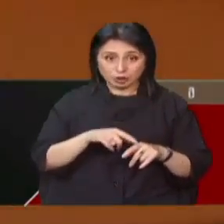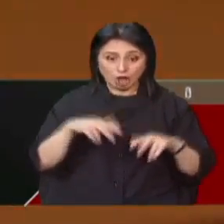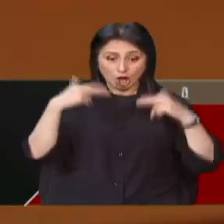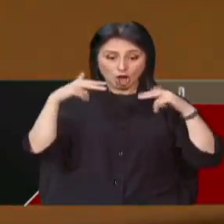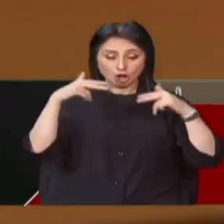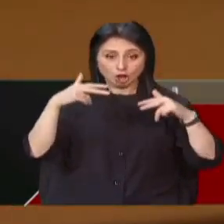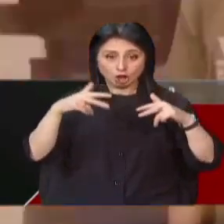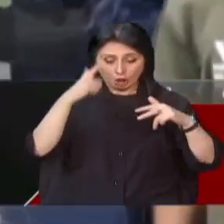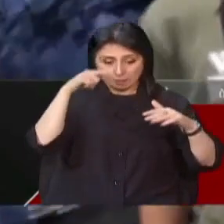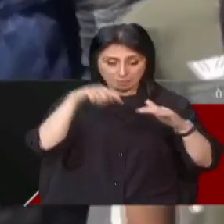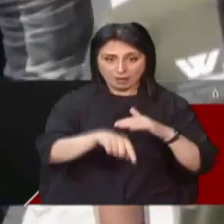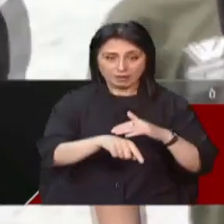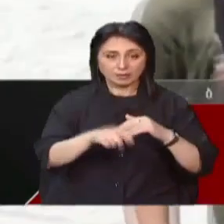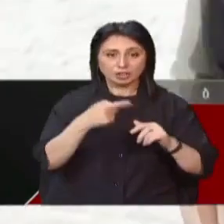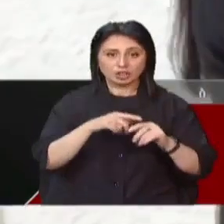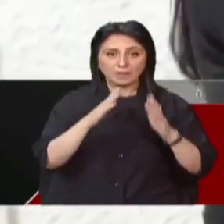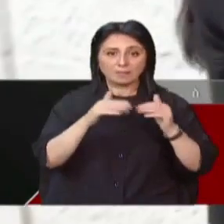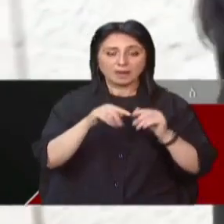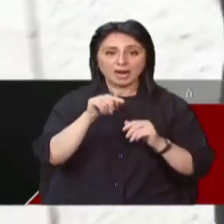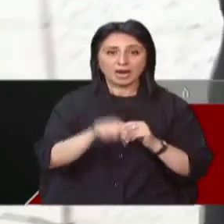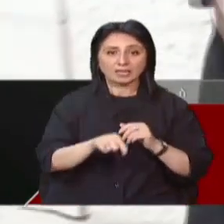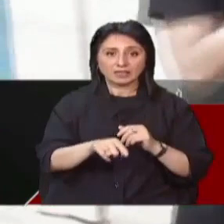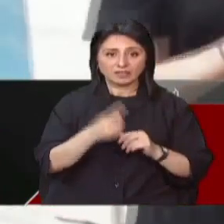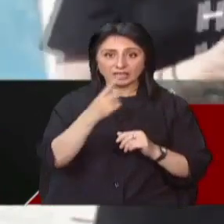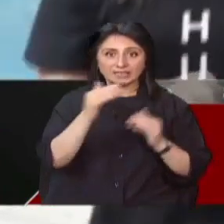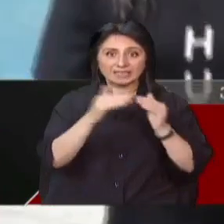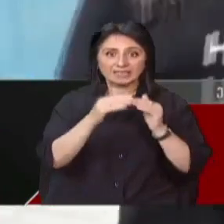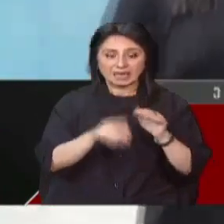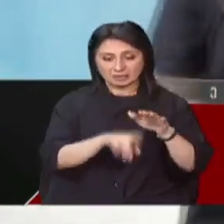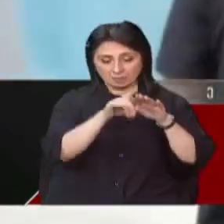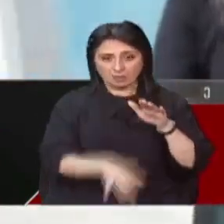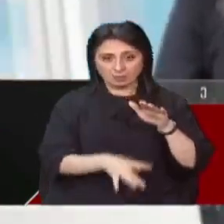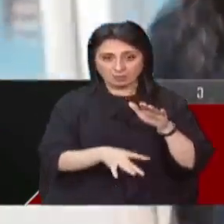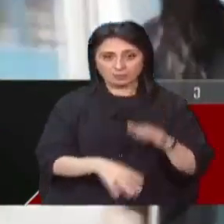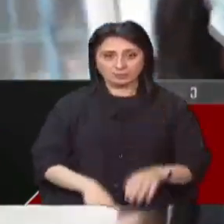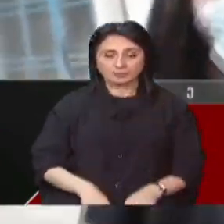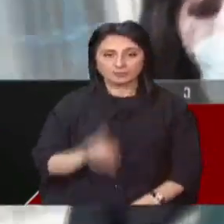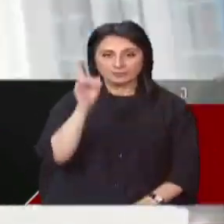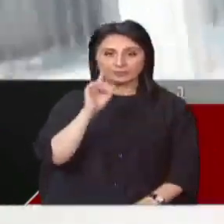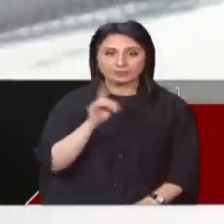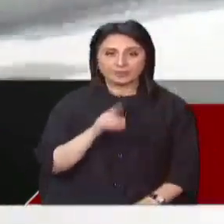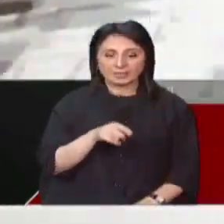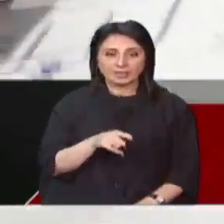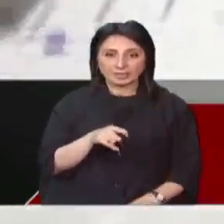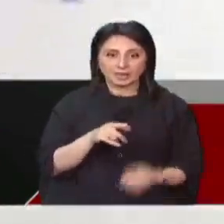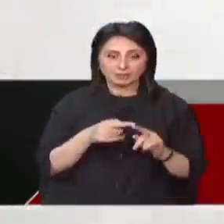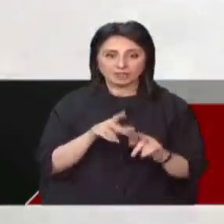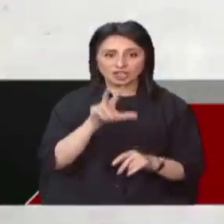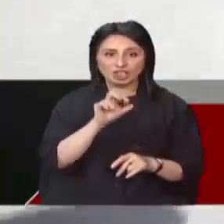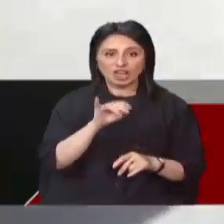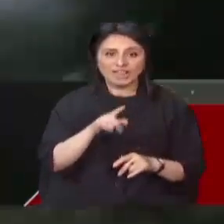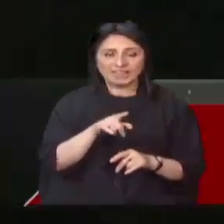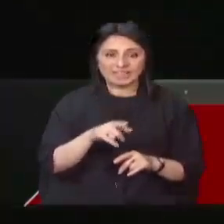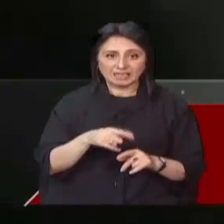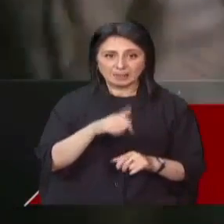ganxortselebul imtavdasqmas moqva, romelits banakshi mdebare ert-ert sacxorebels sakhlze ganxortselda. Israelis tkmit am binas Jenin-is